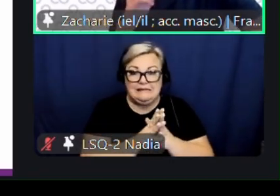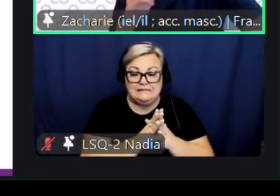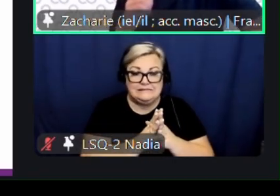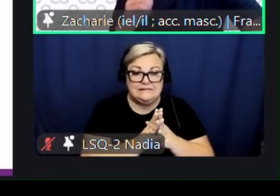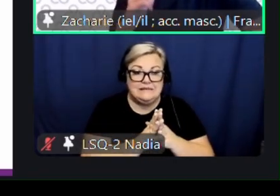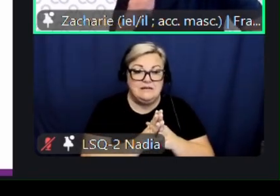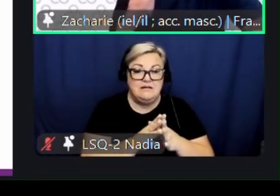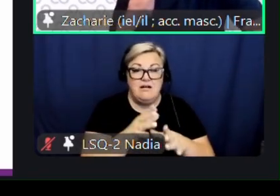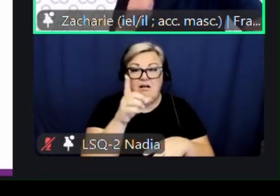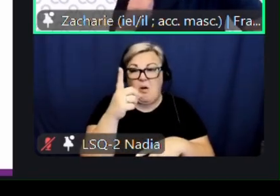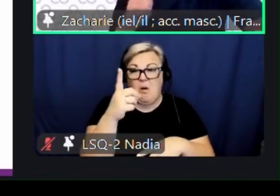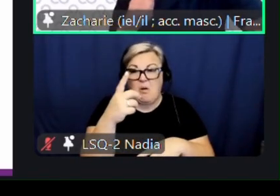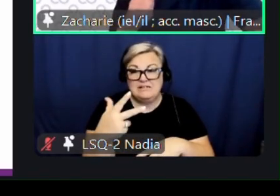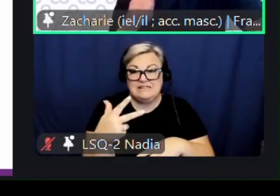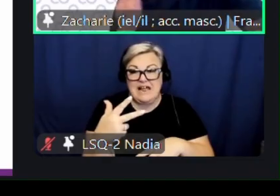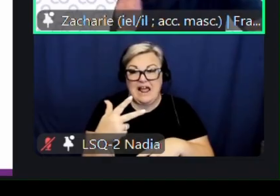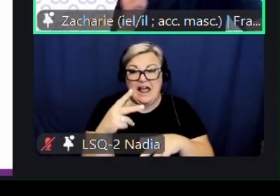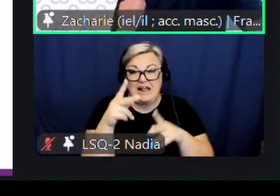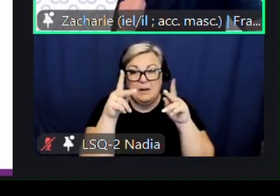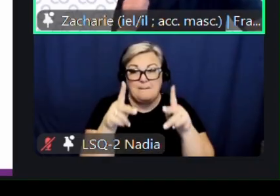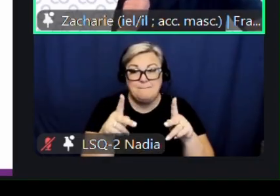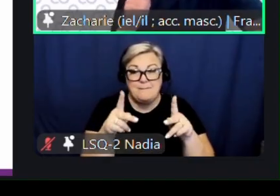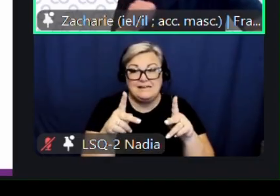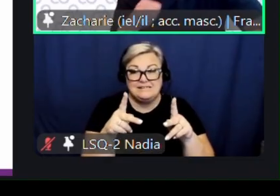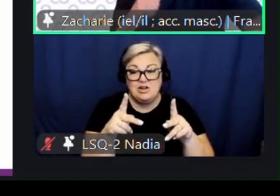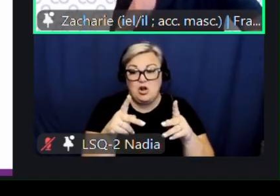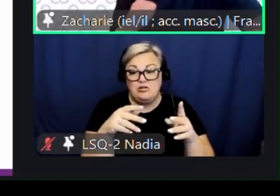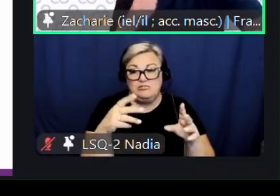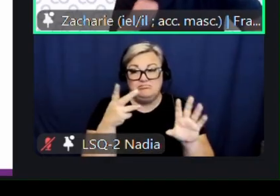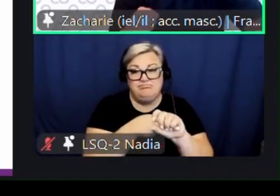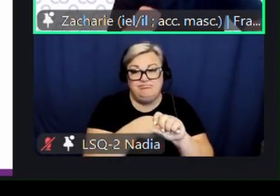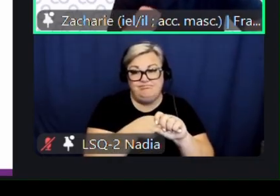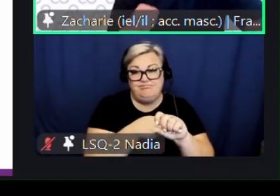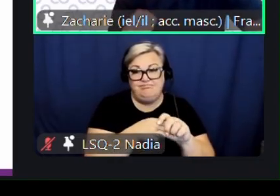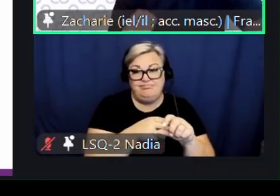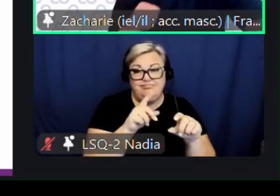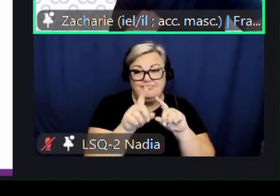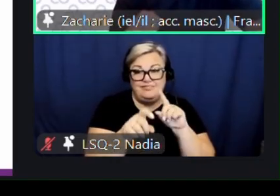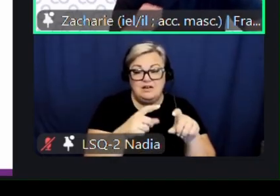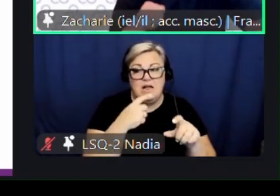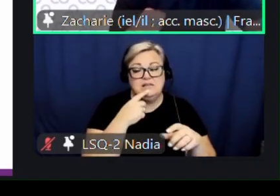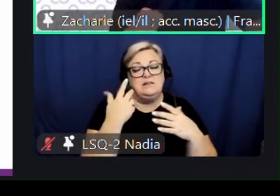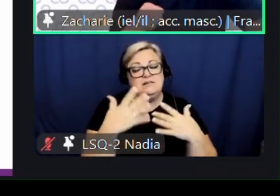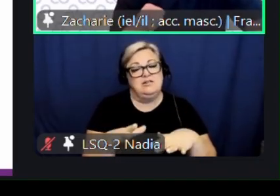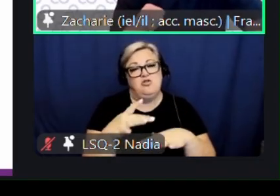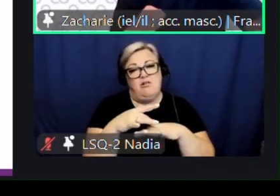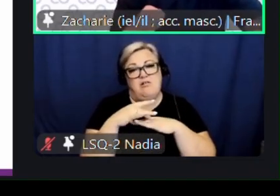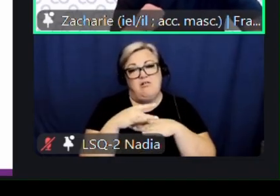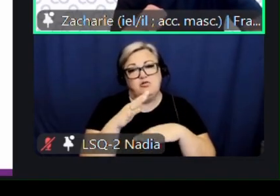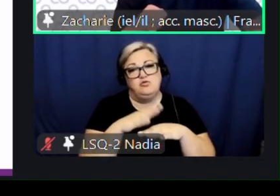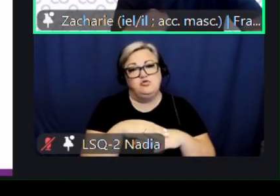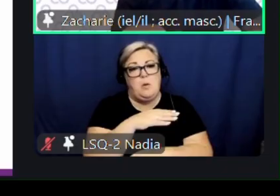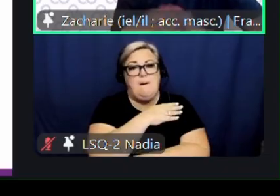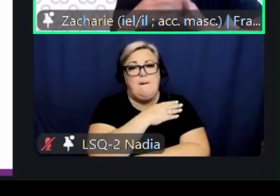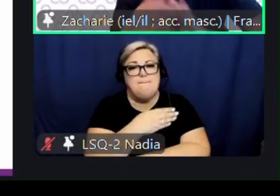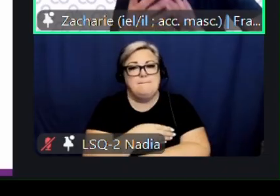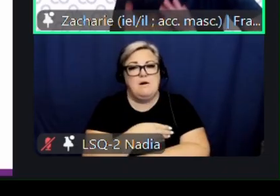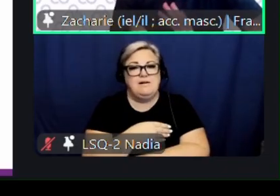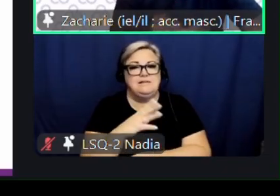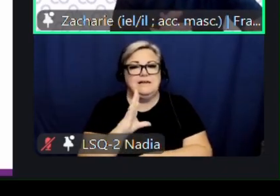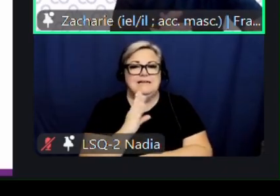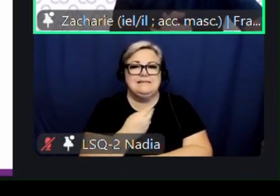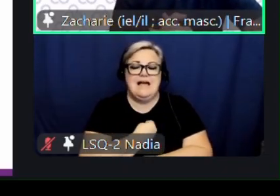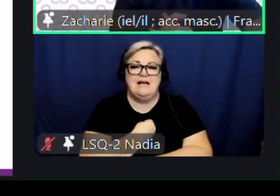presque un tiers des personnes trans qui ont participé à une étude récente a déclaré avoir vécu le syndrome du bras fracturé trans.